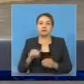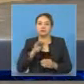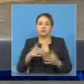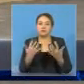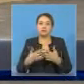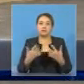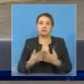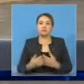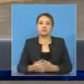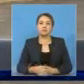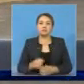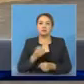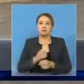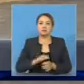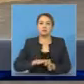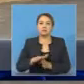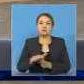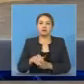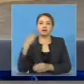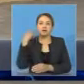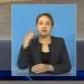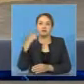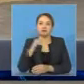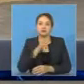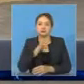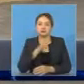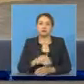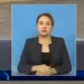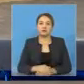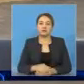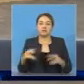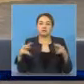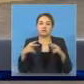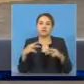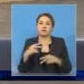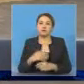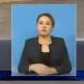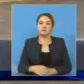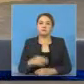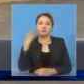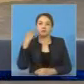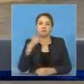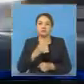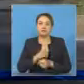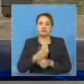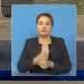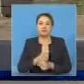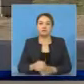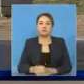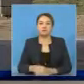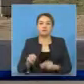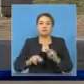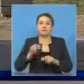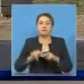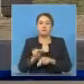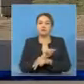техники. Работа выполняется в качественный срок. Технический надзор пристально наблюдает за качеством выполняемых работ. Всего на ремонт дорог в